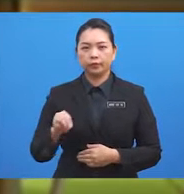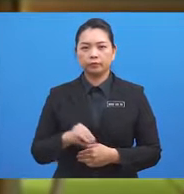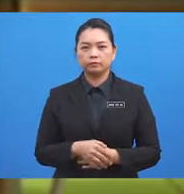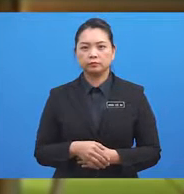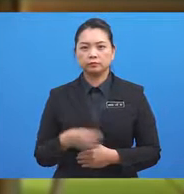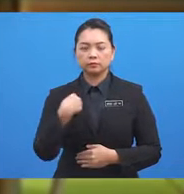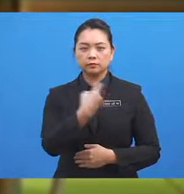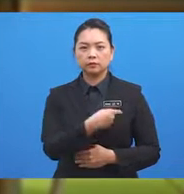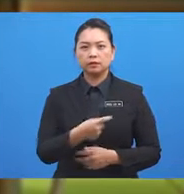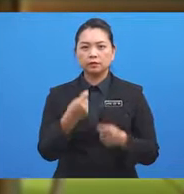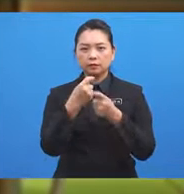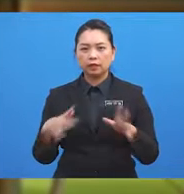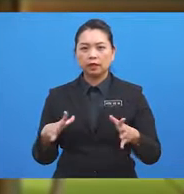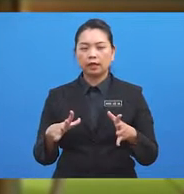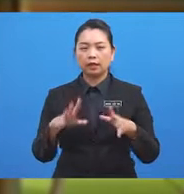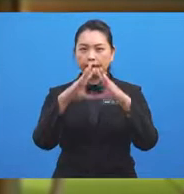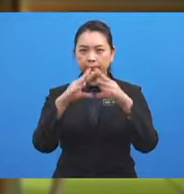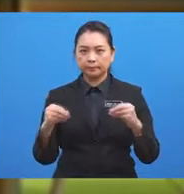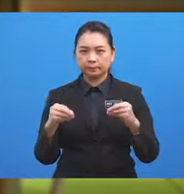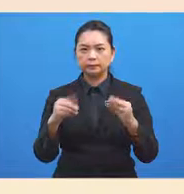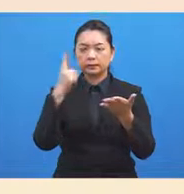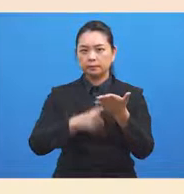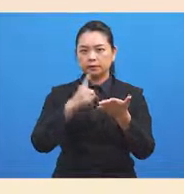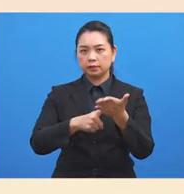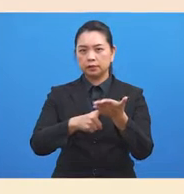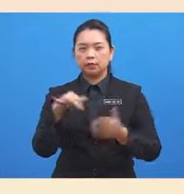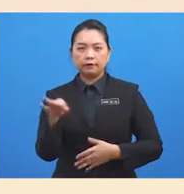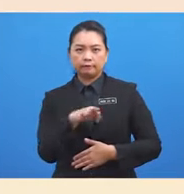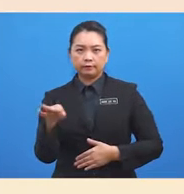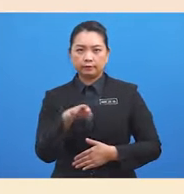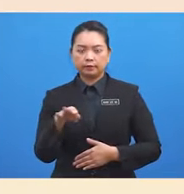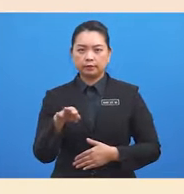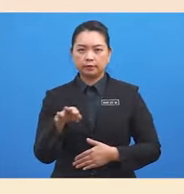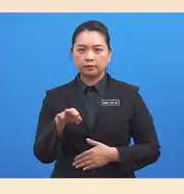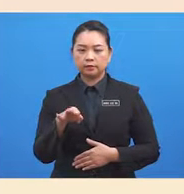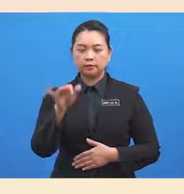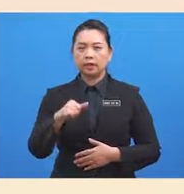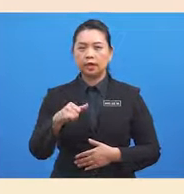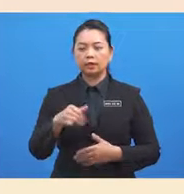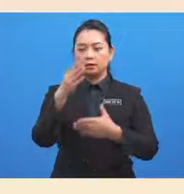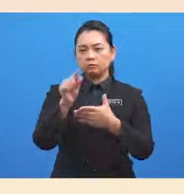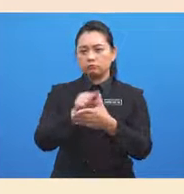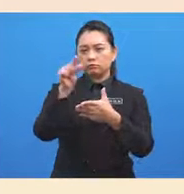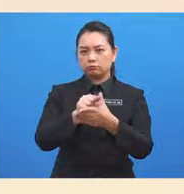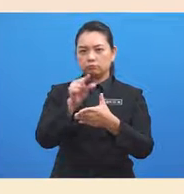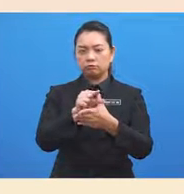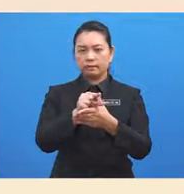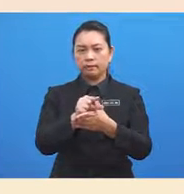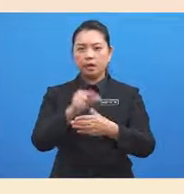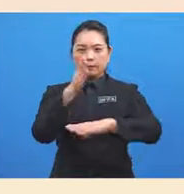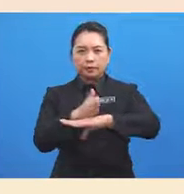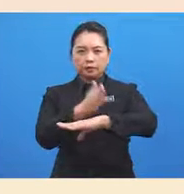Murid-murid, kita telah selesai membincangkan faktor-faktor yang mempengaruhi